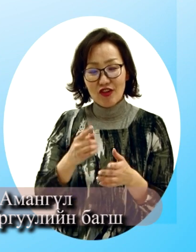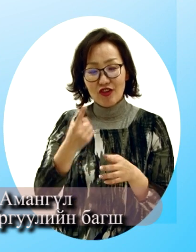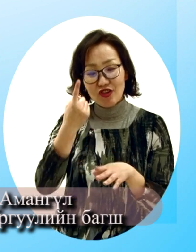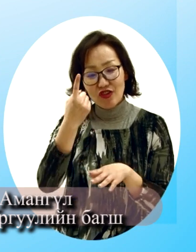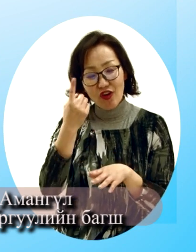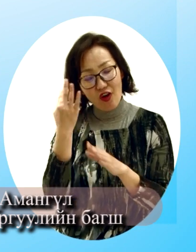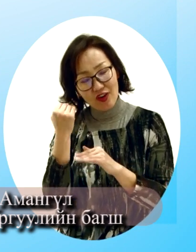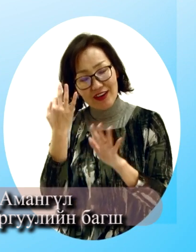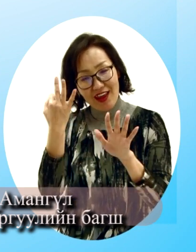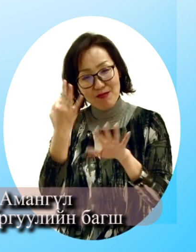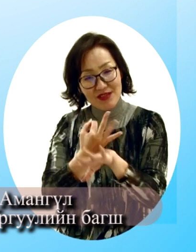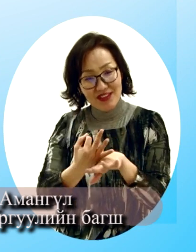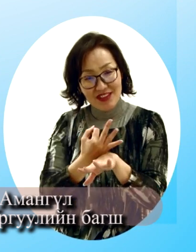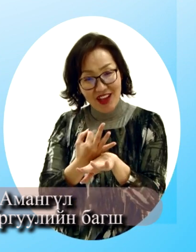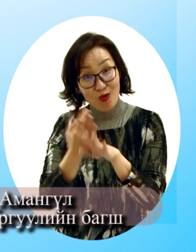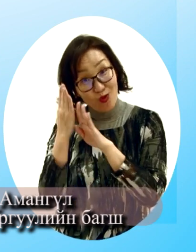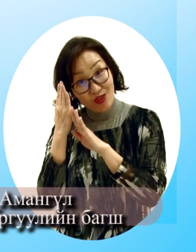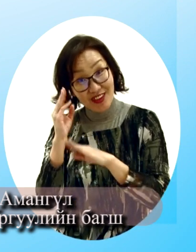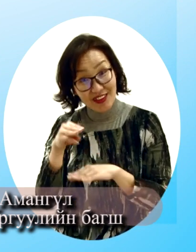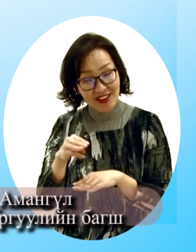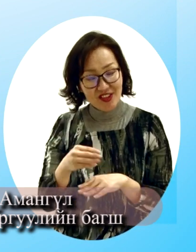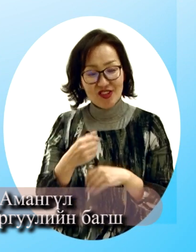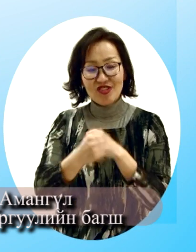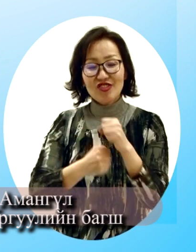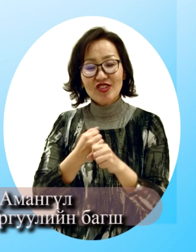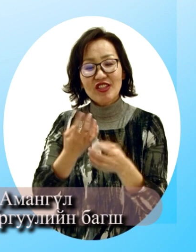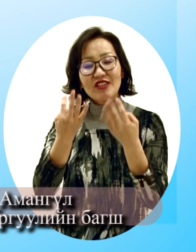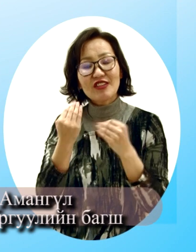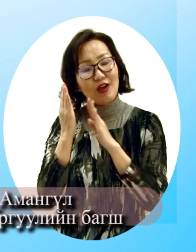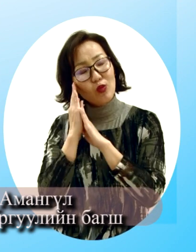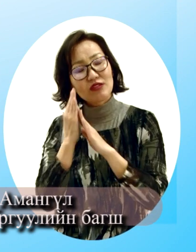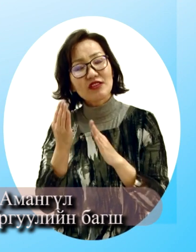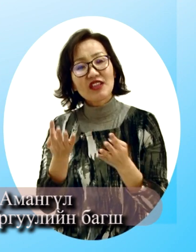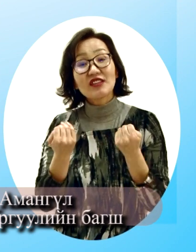Тәулігіне 8 сағат ұйықтаса, 1 жылда неше сағат ұйықтайды?